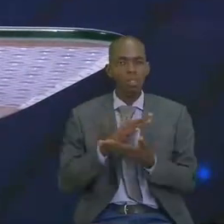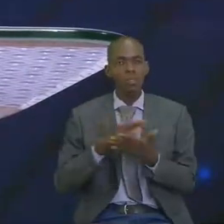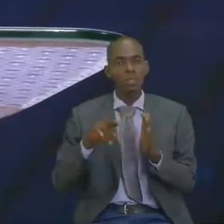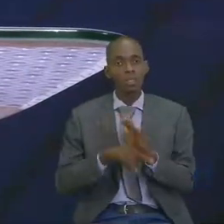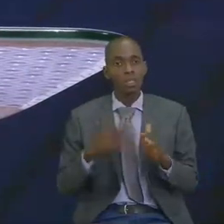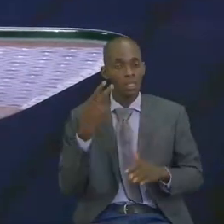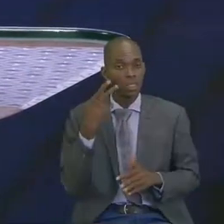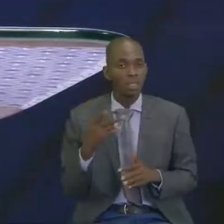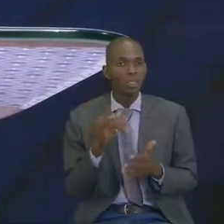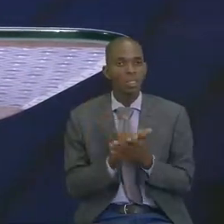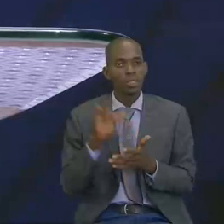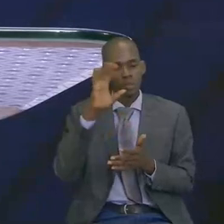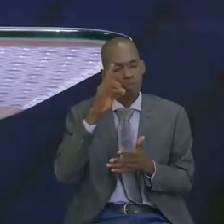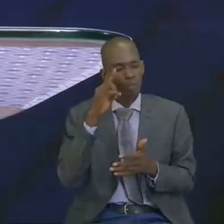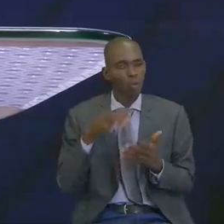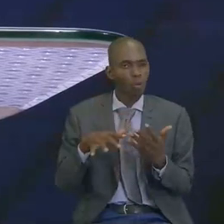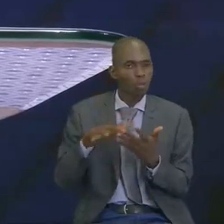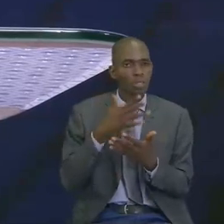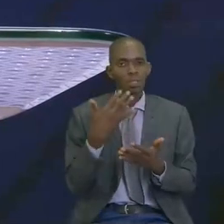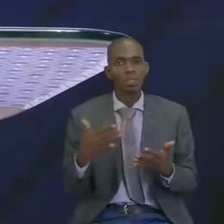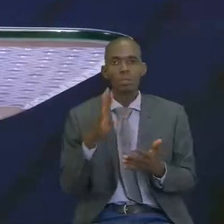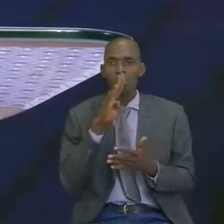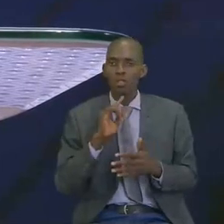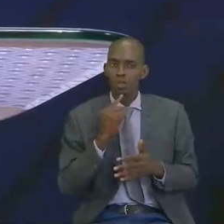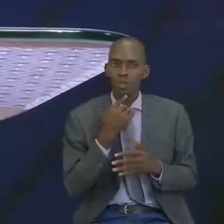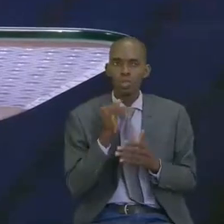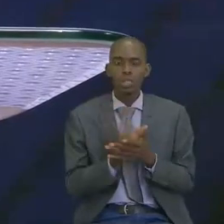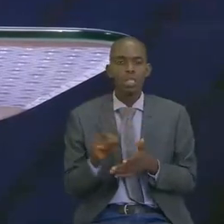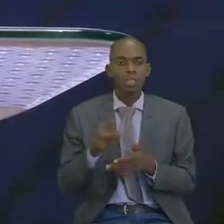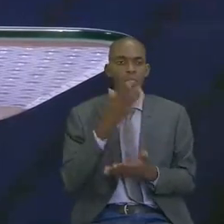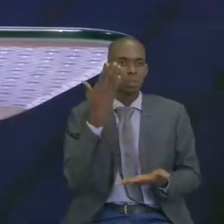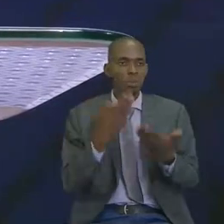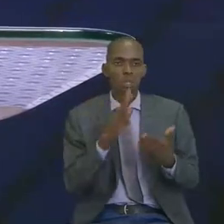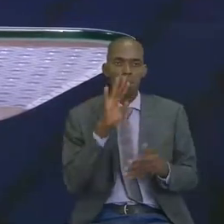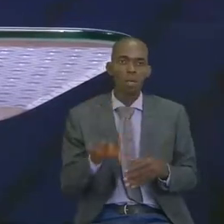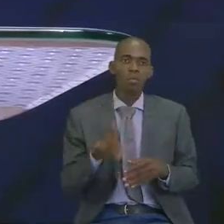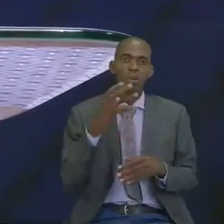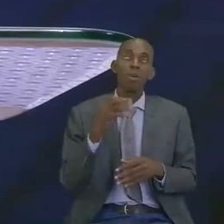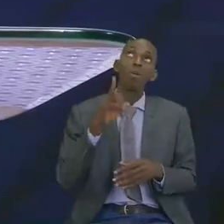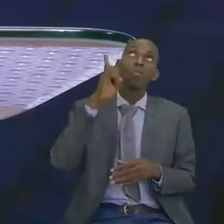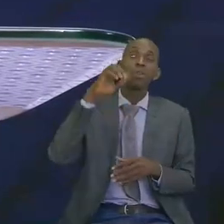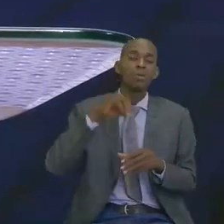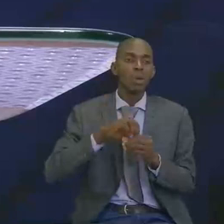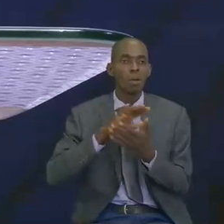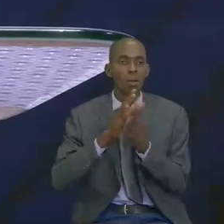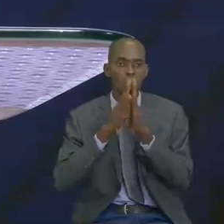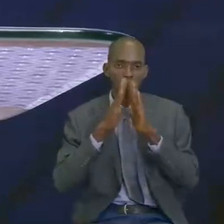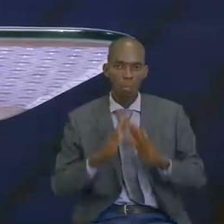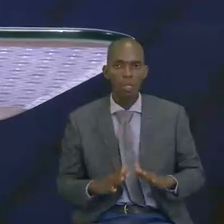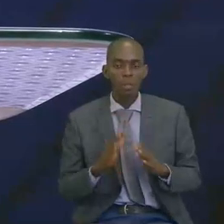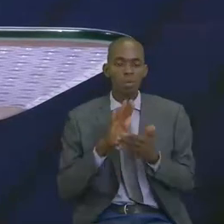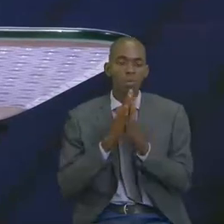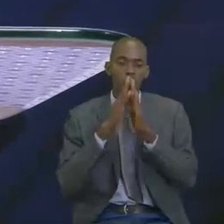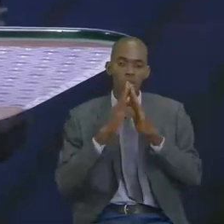choses, appliquez-vous à être trouvés par lui sans tache et irrépréhensibles